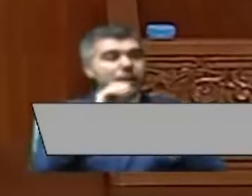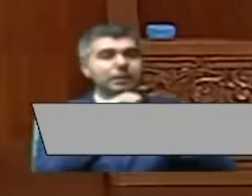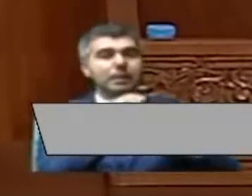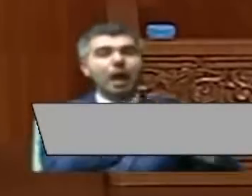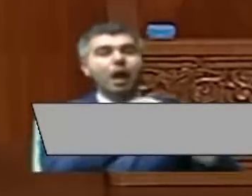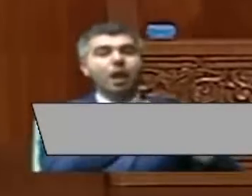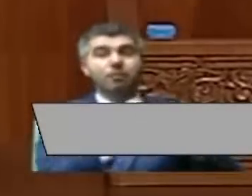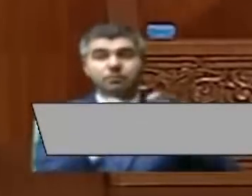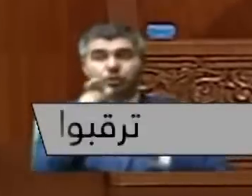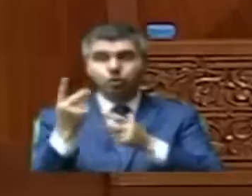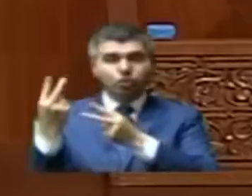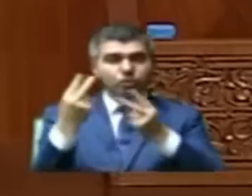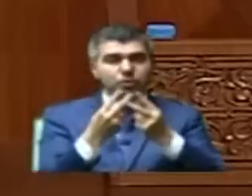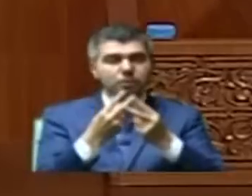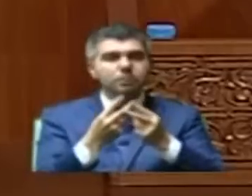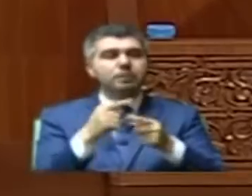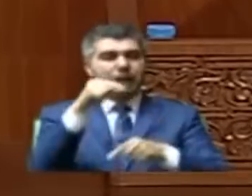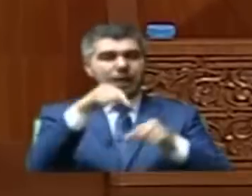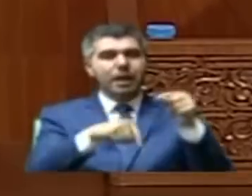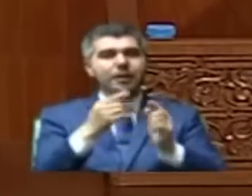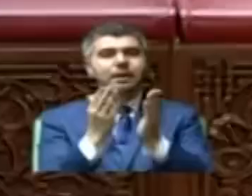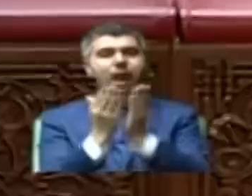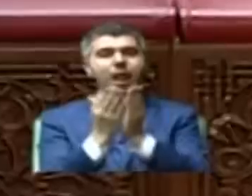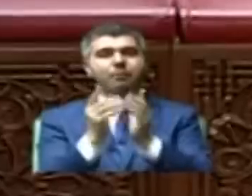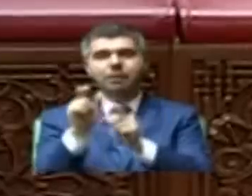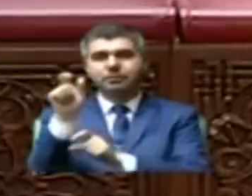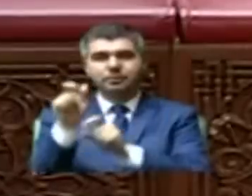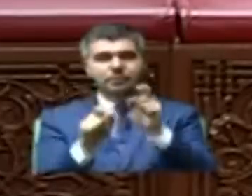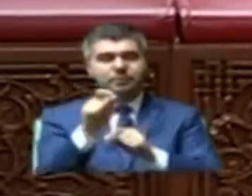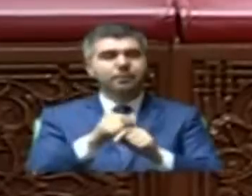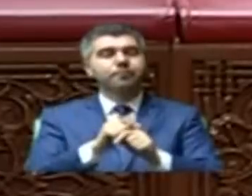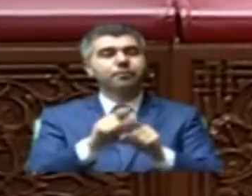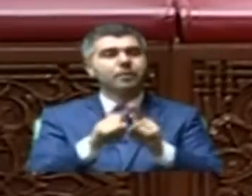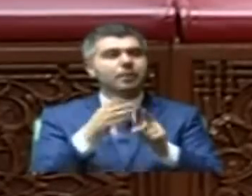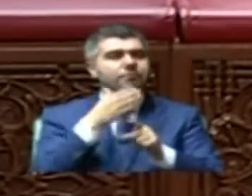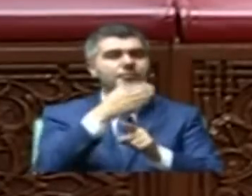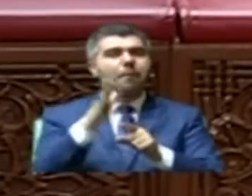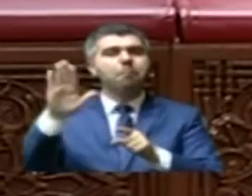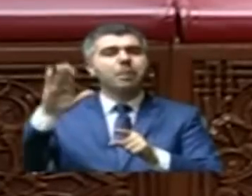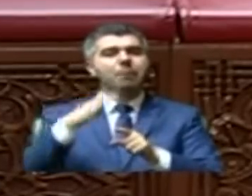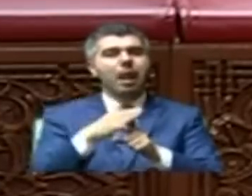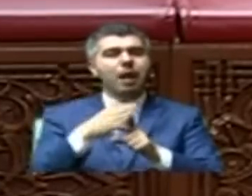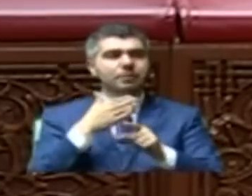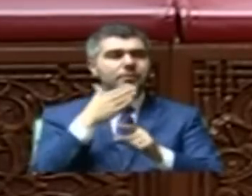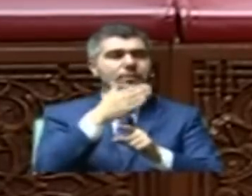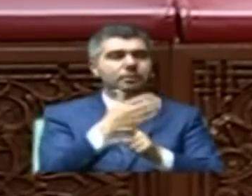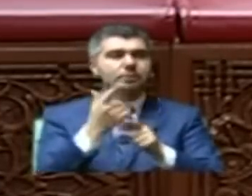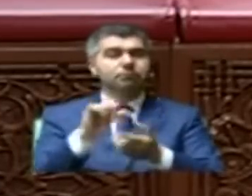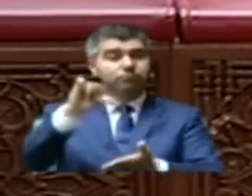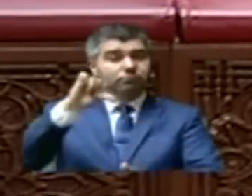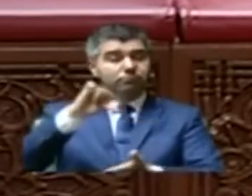انطلق باش بمجرد ما يجيو يلقاو الافواج خرجت مثلا احنا لما زرنا بني ملال زرنا روبول اللي هو